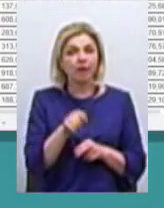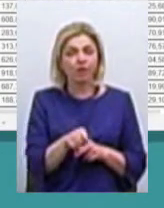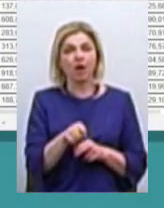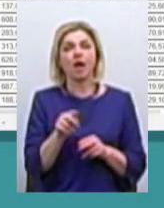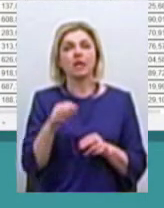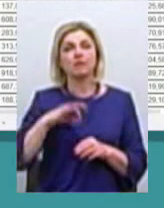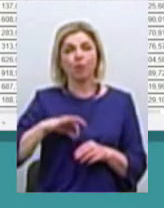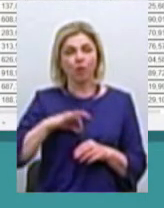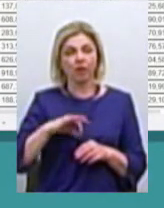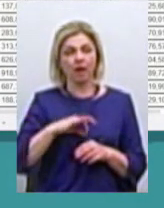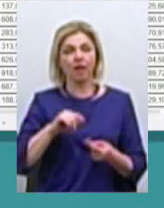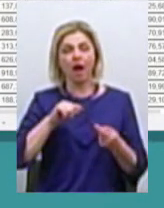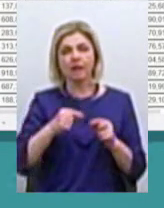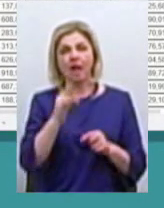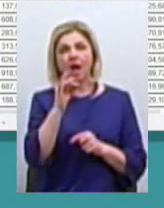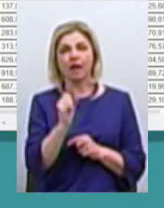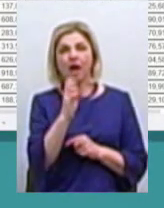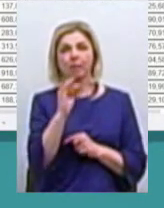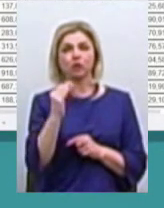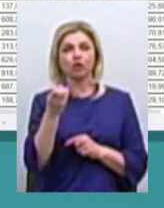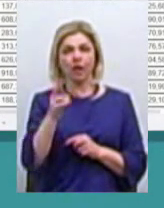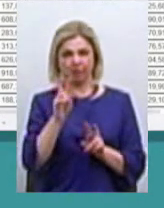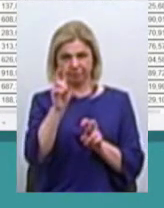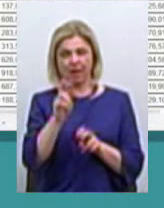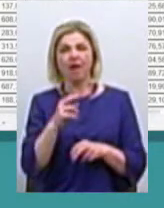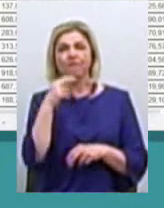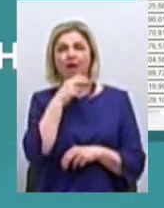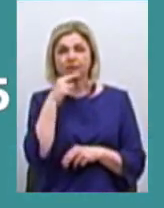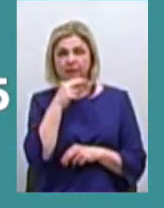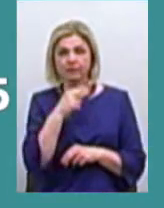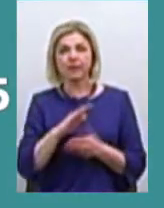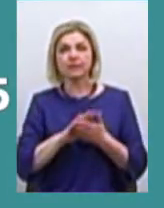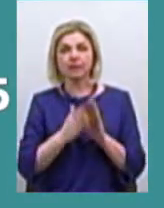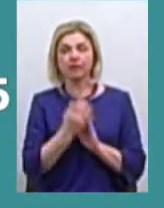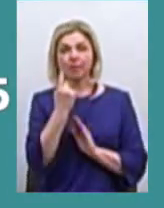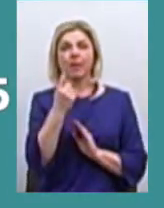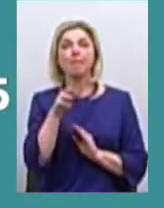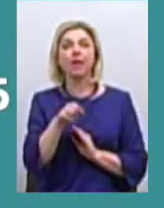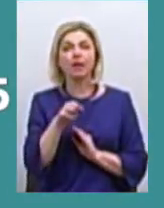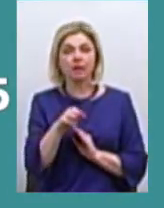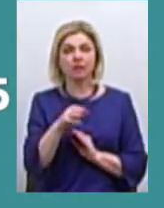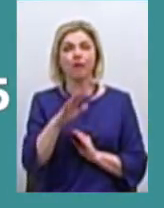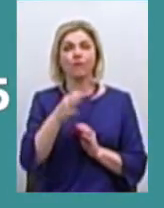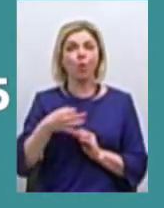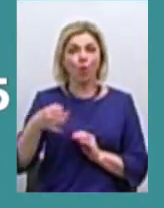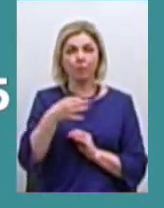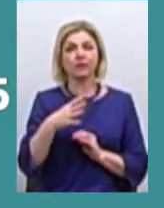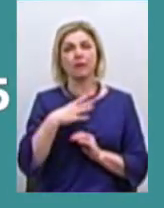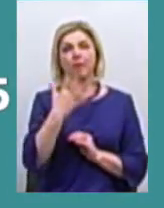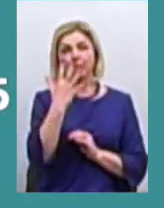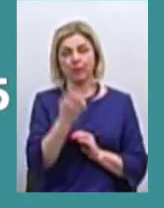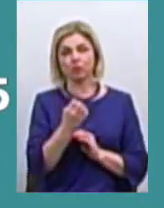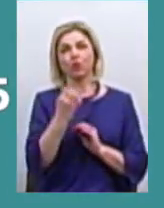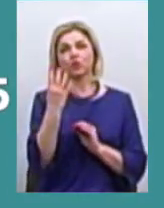використовується антирабічна вакцина. Як бачимо, станом на 1 березня в області було 549